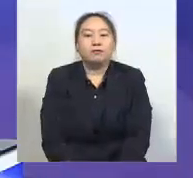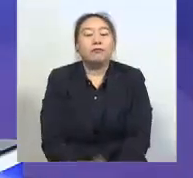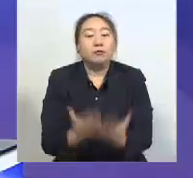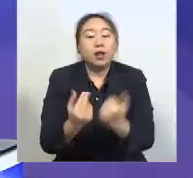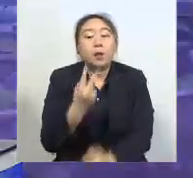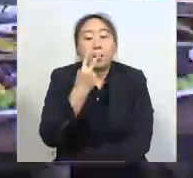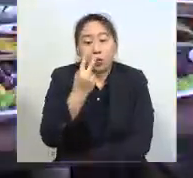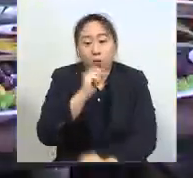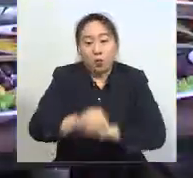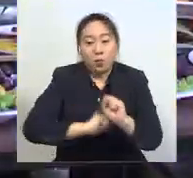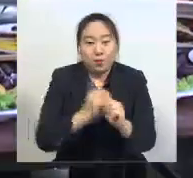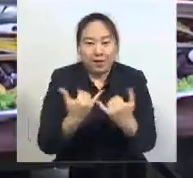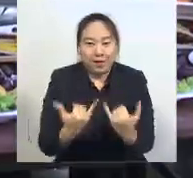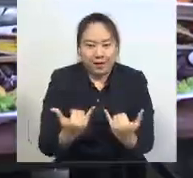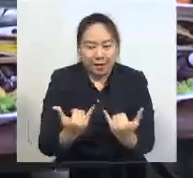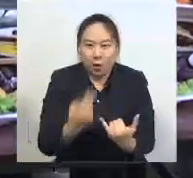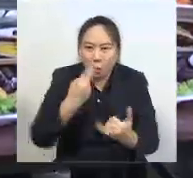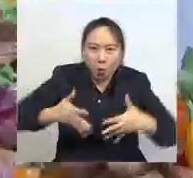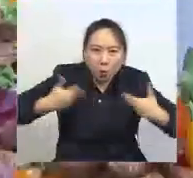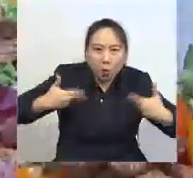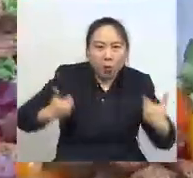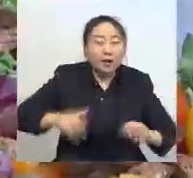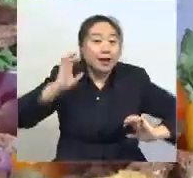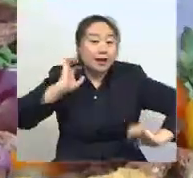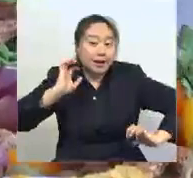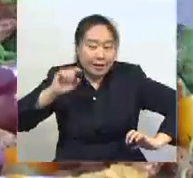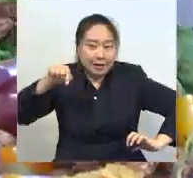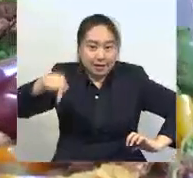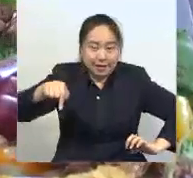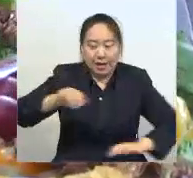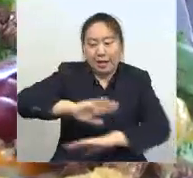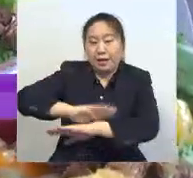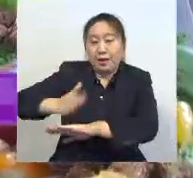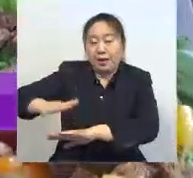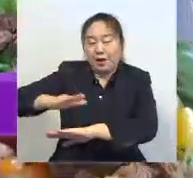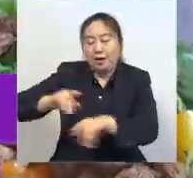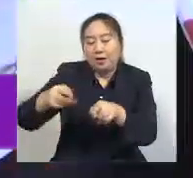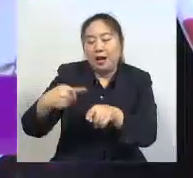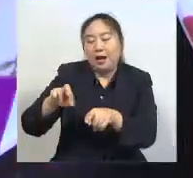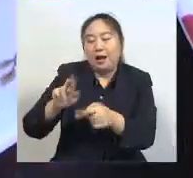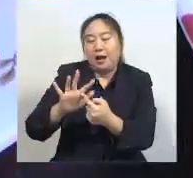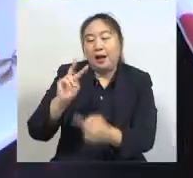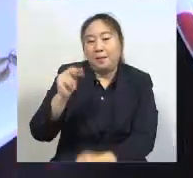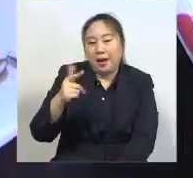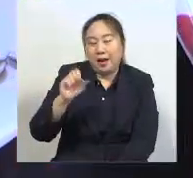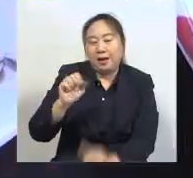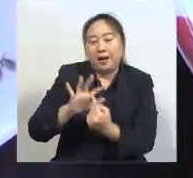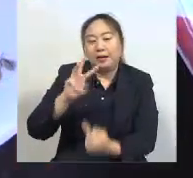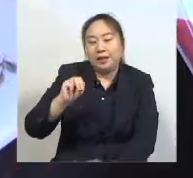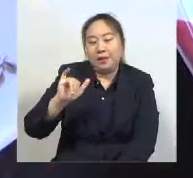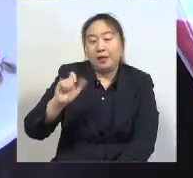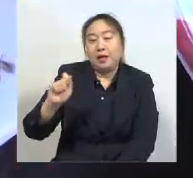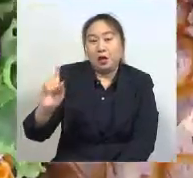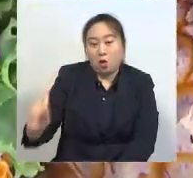ไปดูบรรยากาศภายในงานปีนี้นะคะเป็นไปอย่างคึกคักฝูงลิงที่อาศัยที่ปรางสามยอดและอยู่ตามตึกบริเวณล